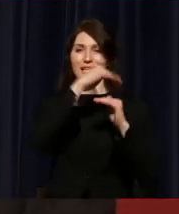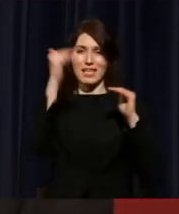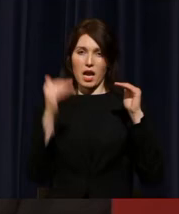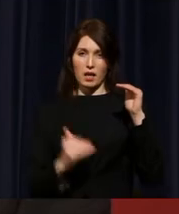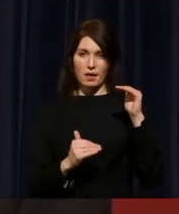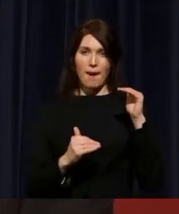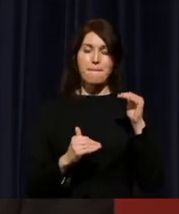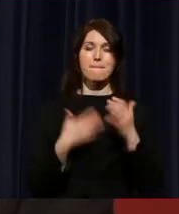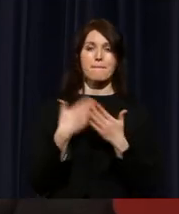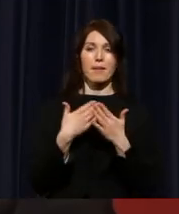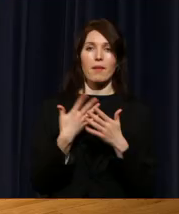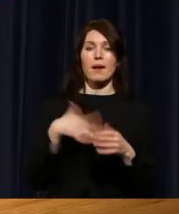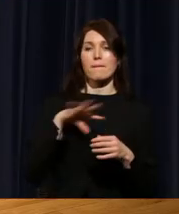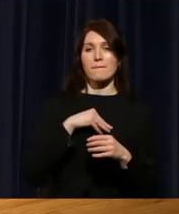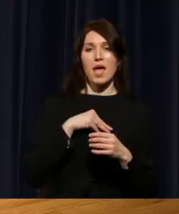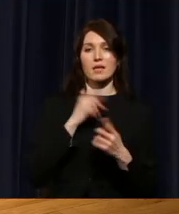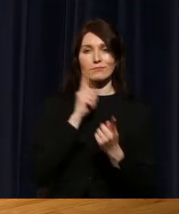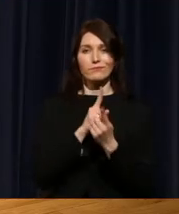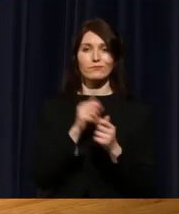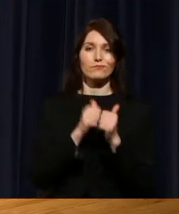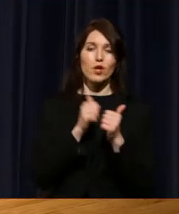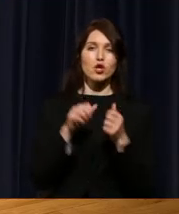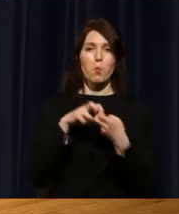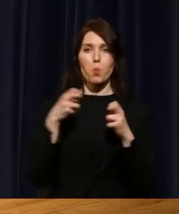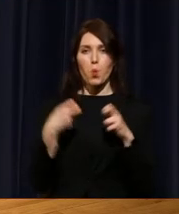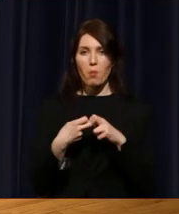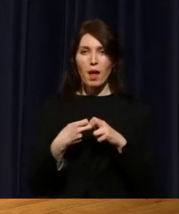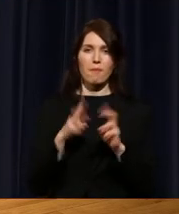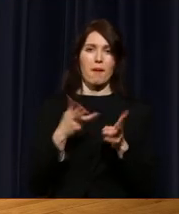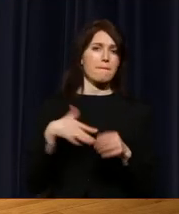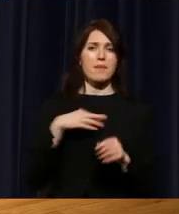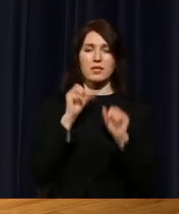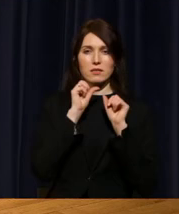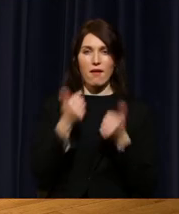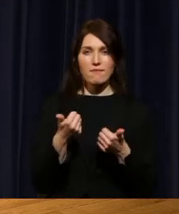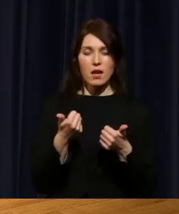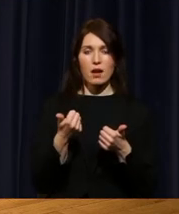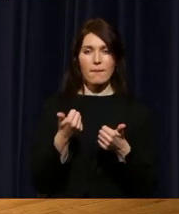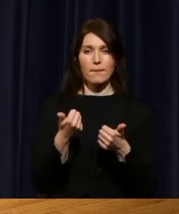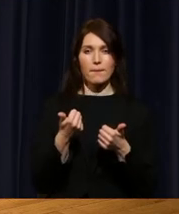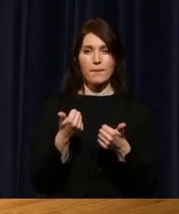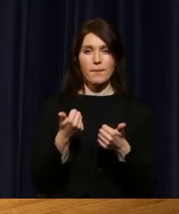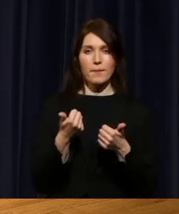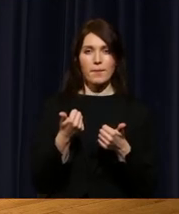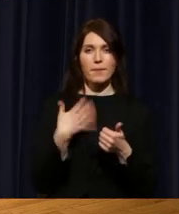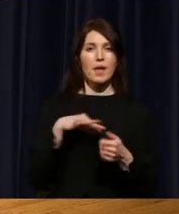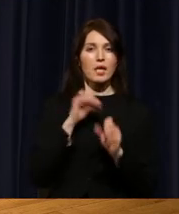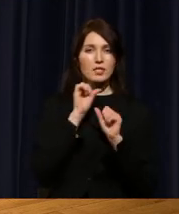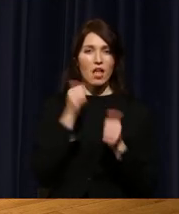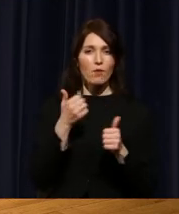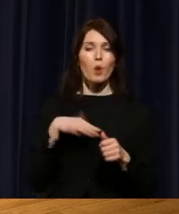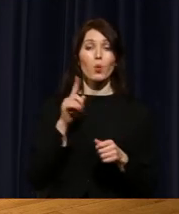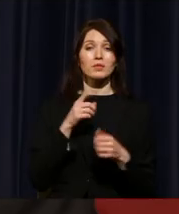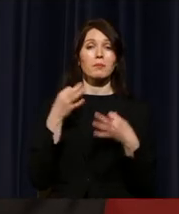Ir, teiksim, mēs saskaramies bieži vien ar problēmu, ka mēs nevaram, teiksim, nu, ka mēs nevaram, mums